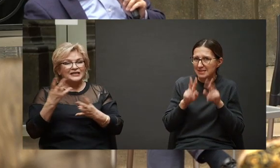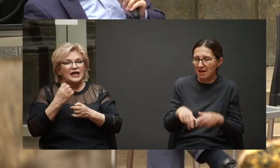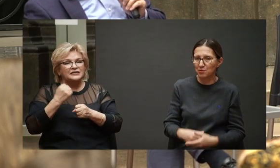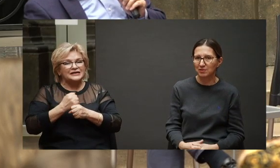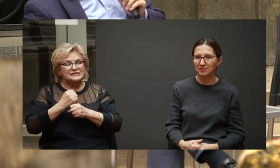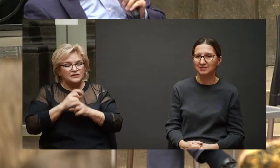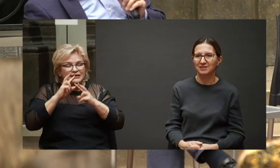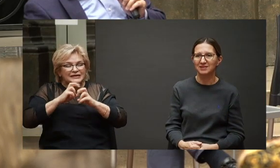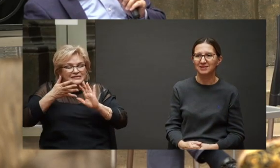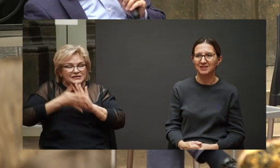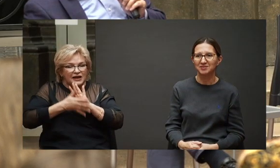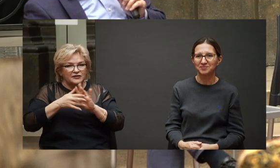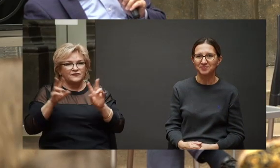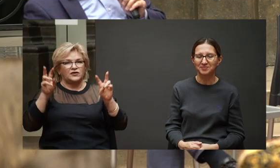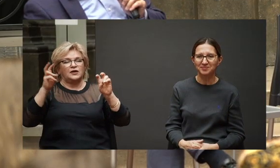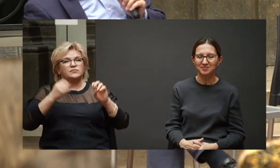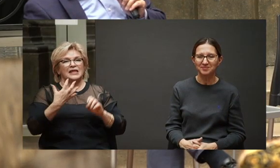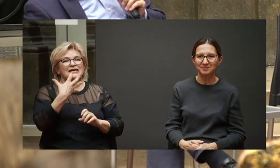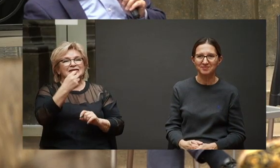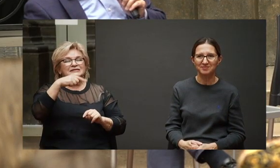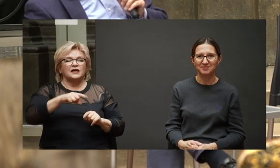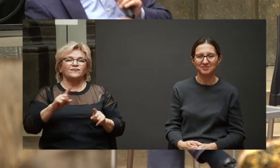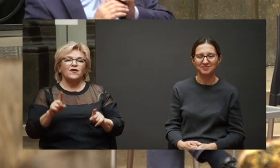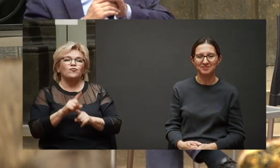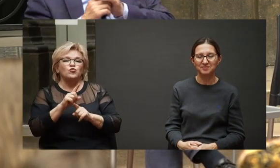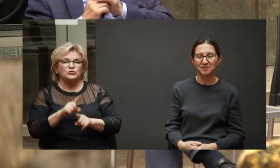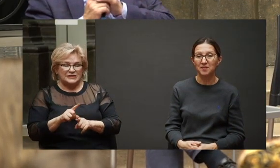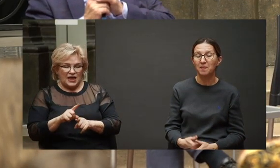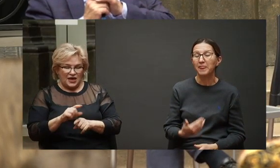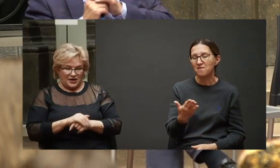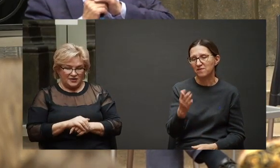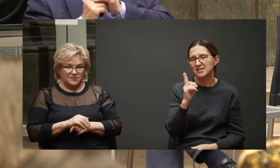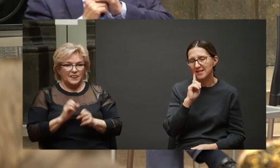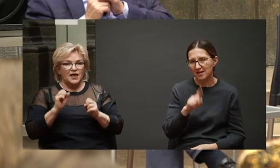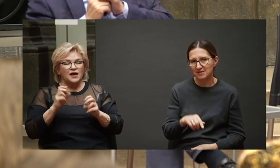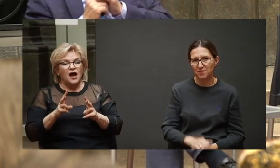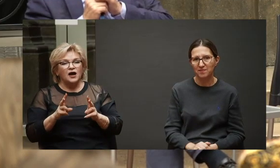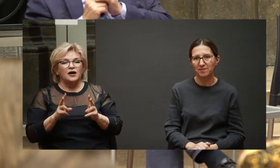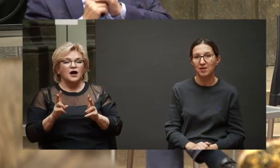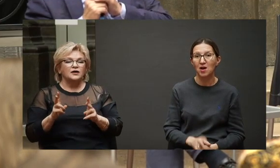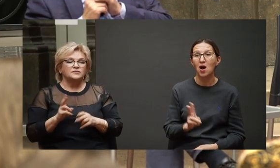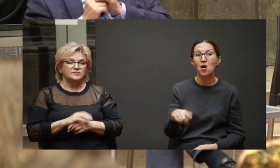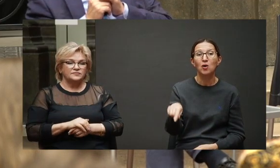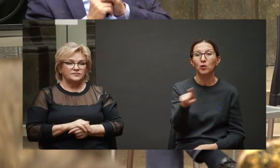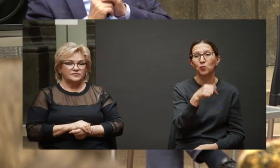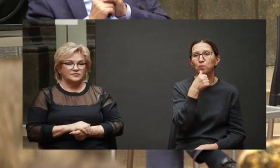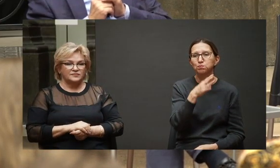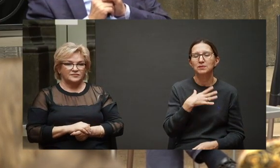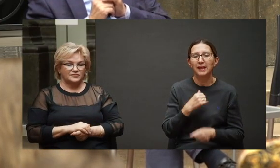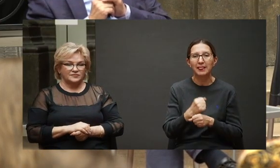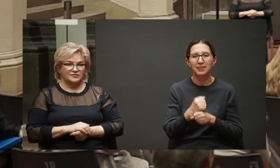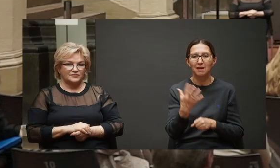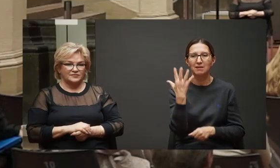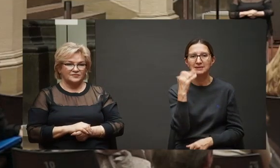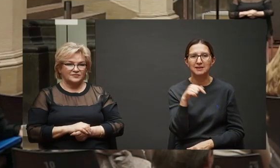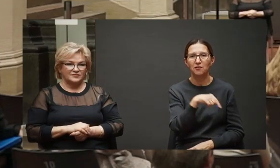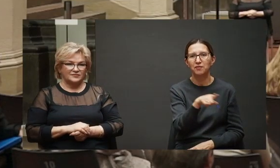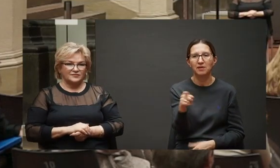сделать исследование на типа селфи в музее. О, вы знаете, вот... Кто из присутствующих сделал селфи на фоне